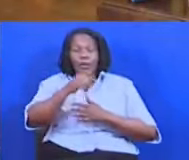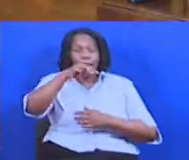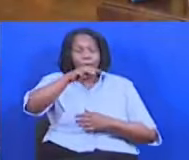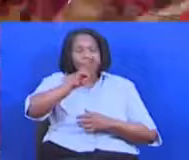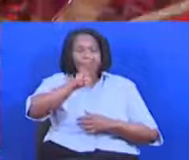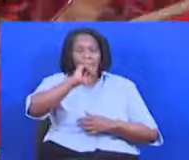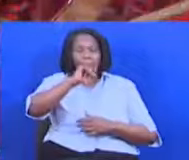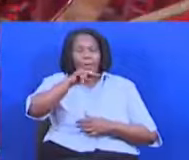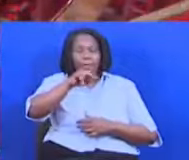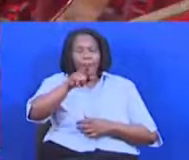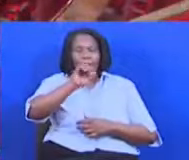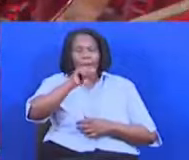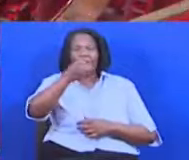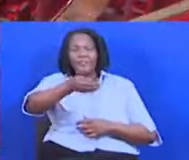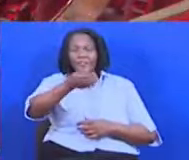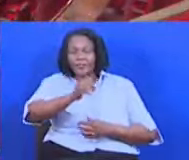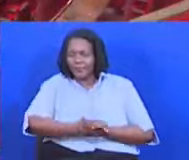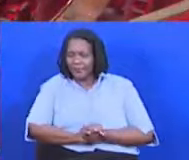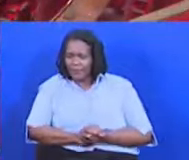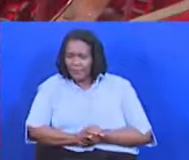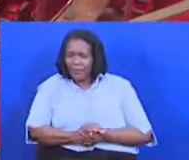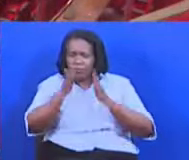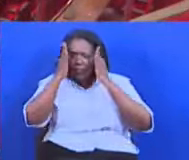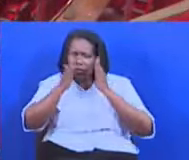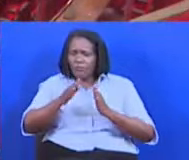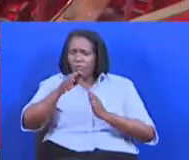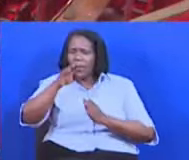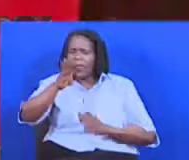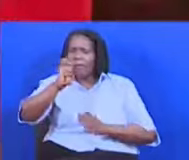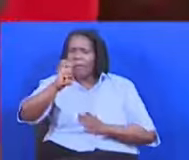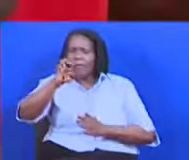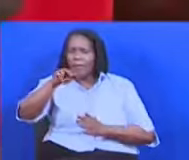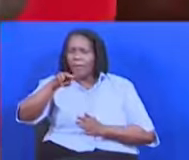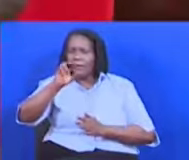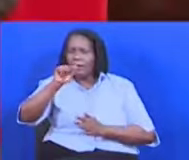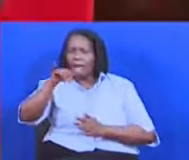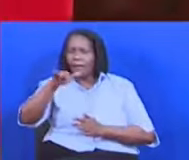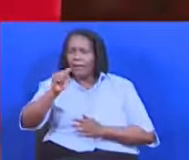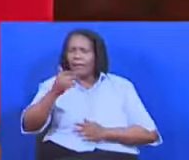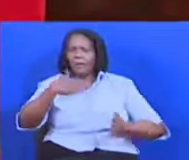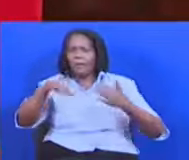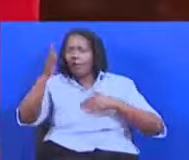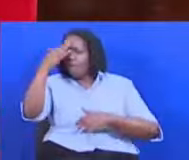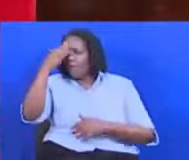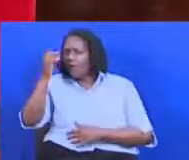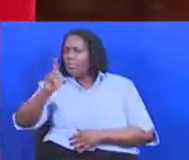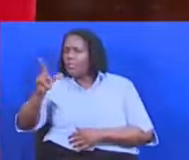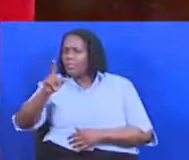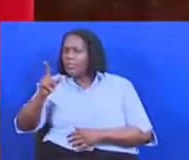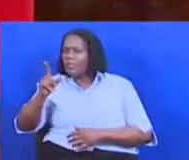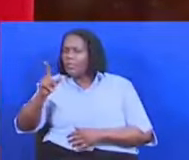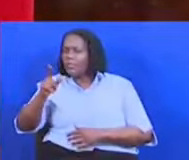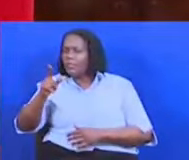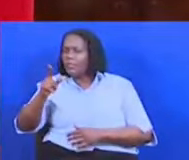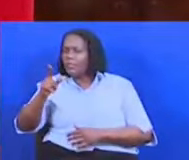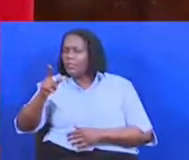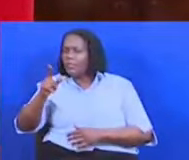lake. Mheshimiwa Benaya Kapinga anauliza, je, lini serikali